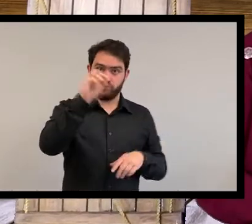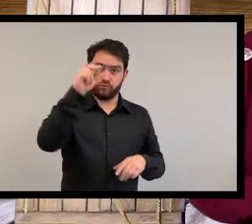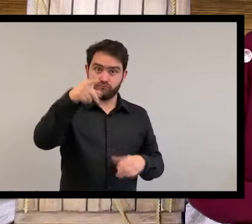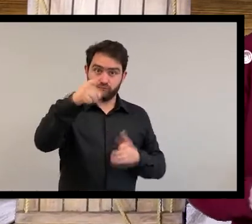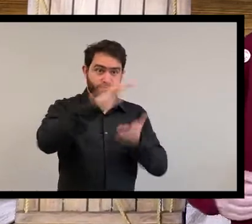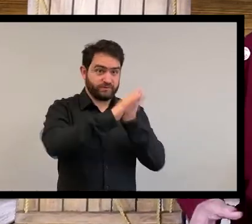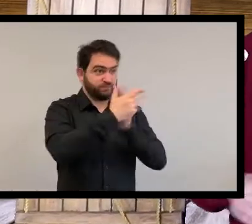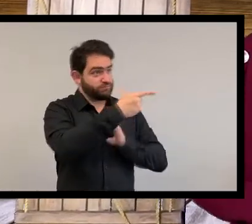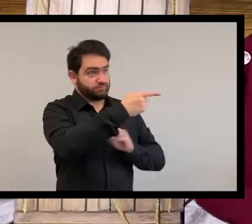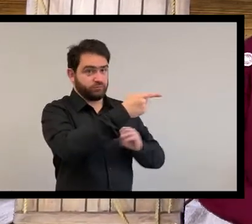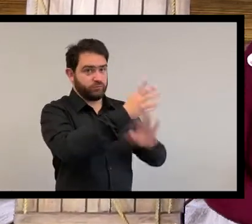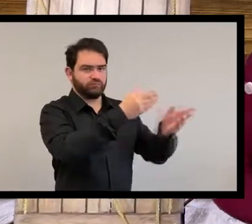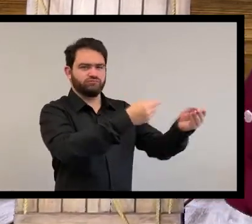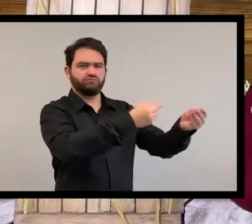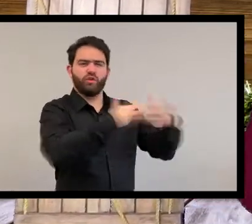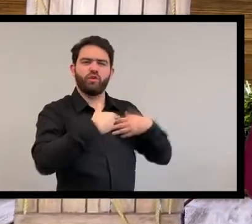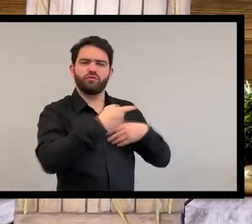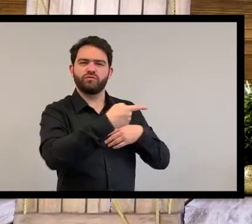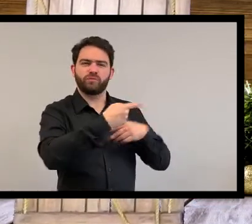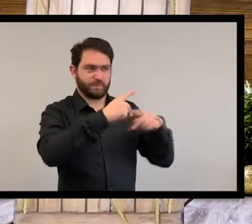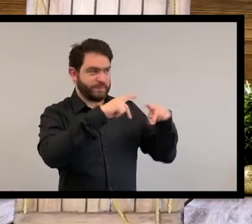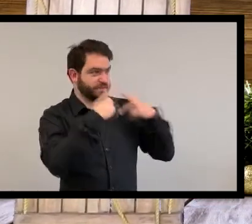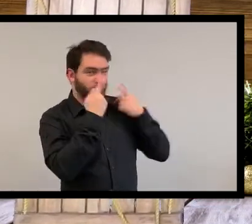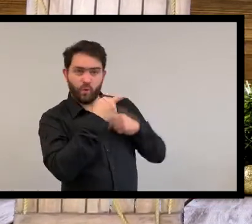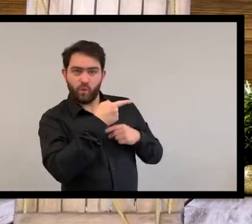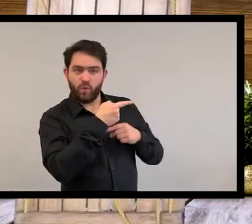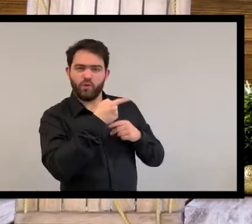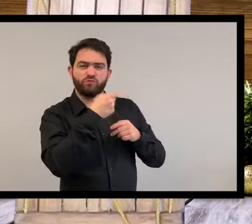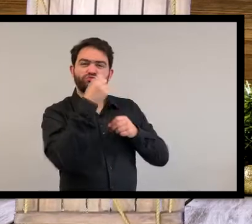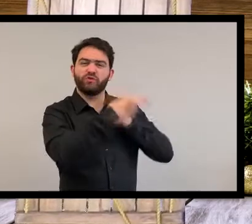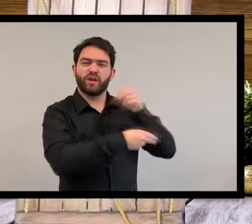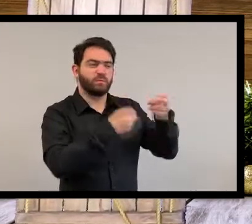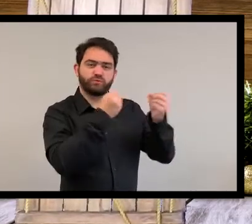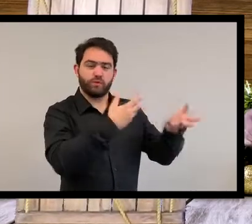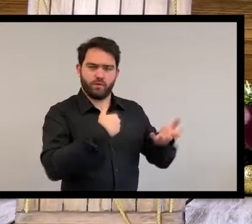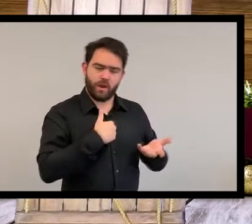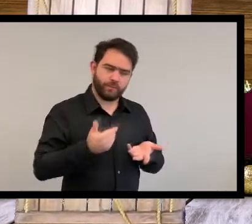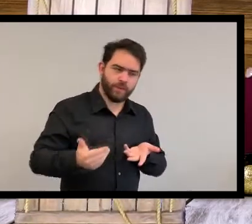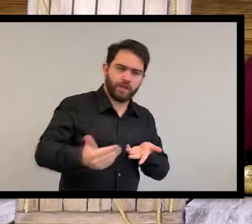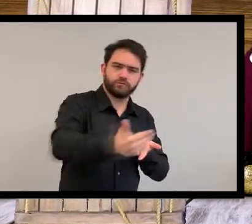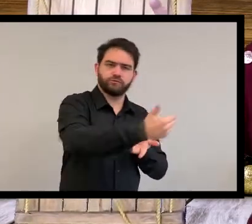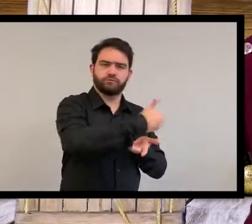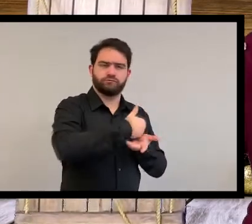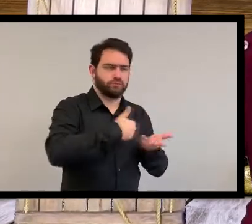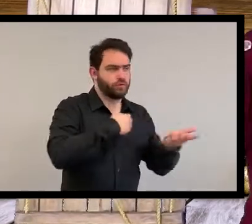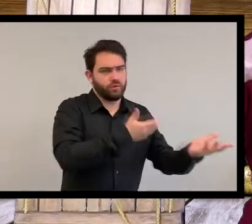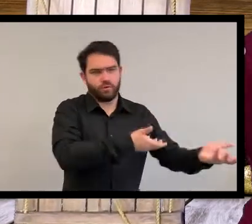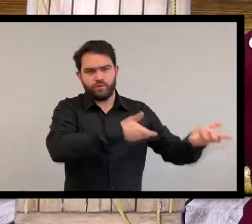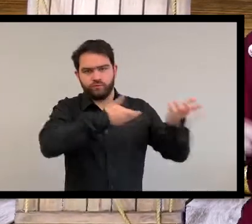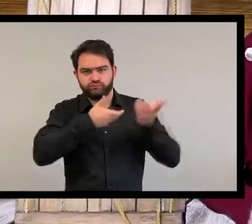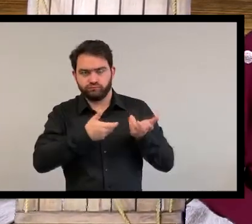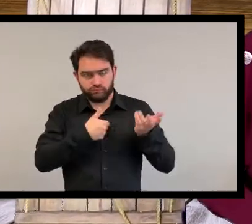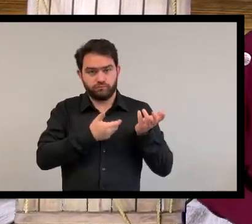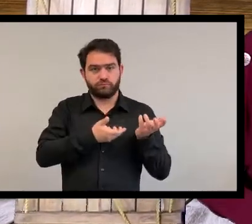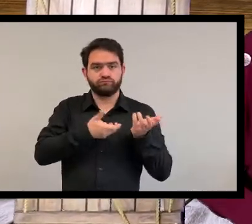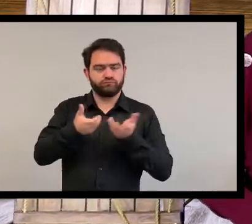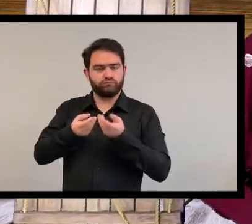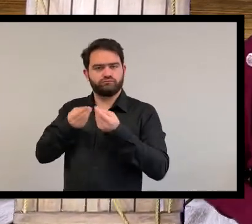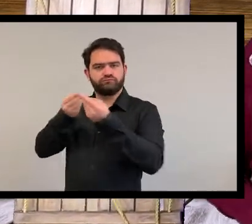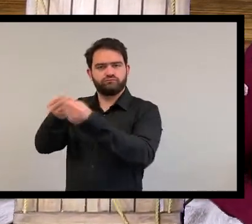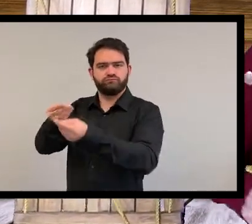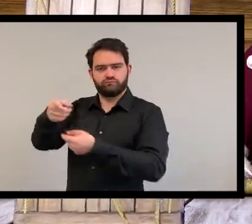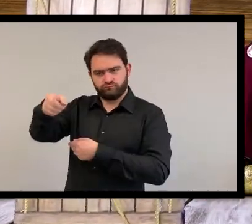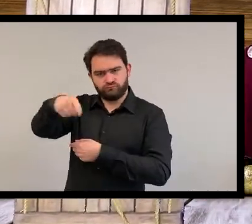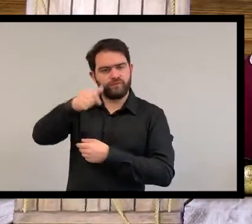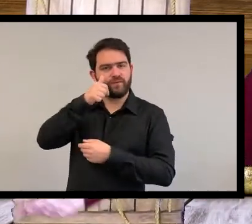feu le matin, puis en fin de la journée, quand on veut un bon petit feu de gravide. Alors, il dit, la compagnie nous permet de ramasser ce bois d'allumage